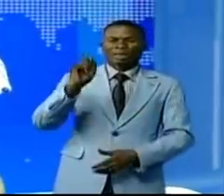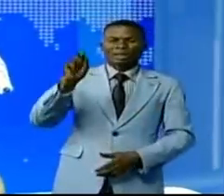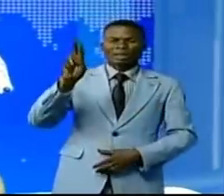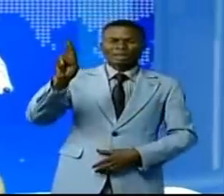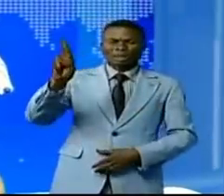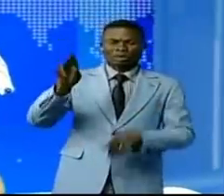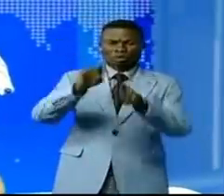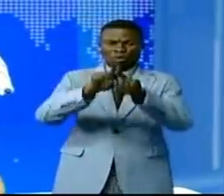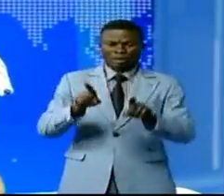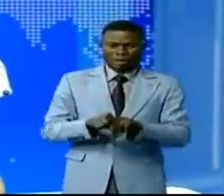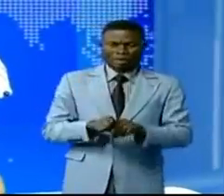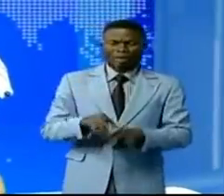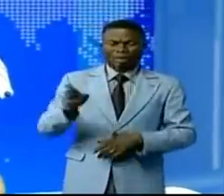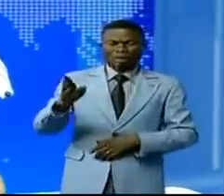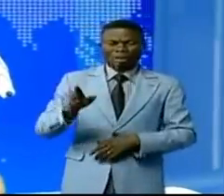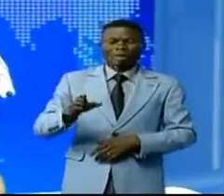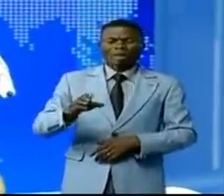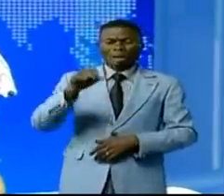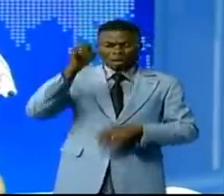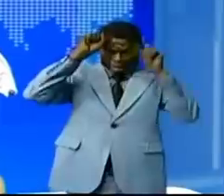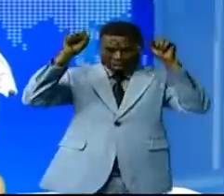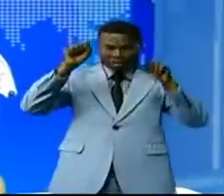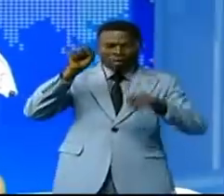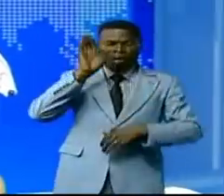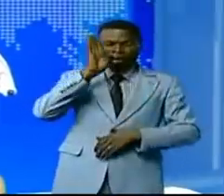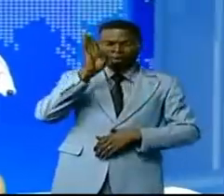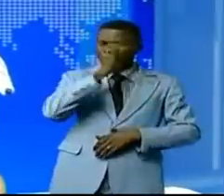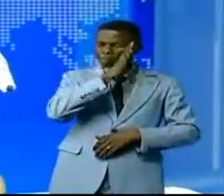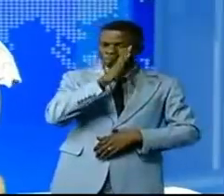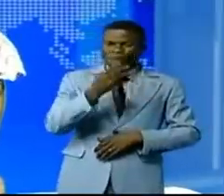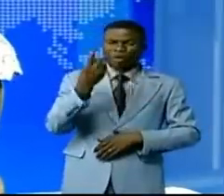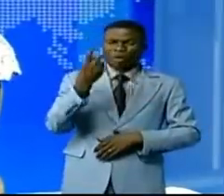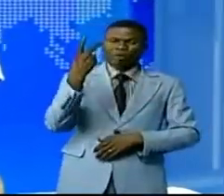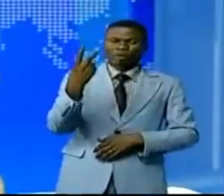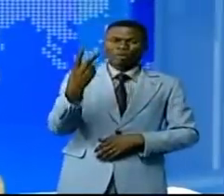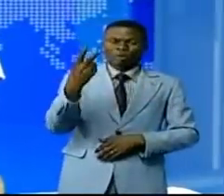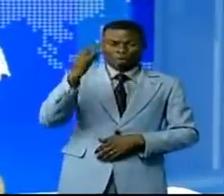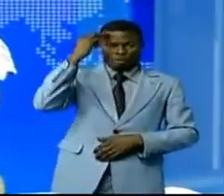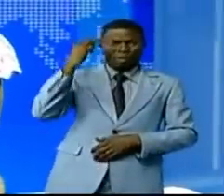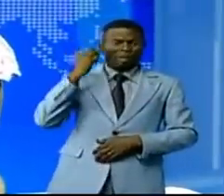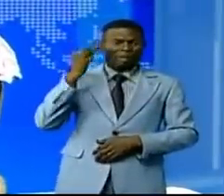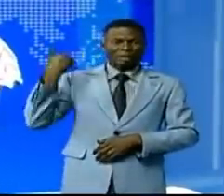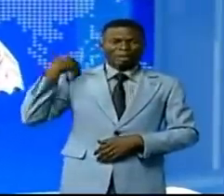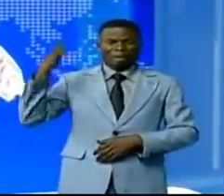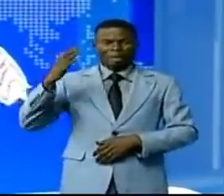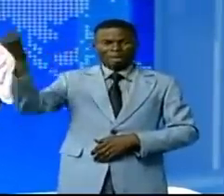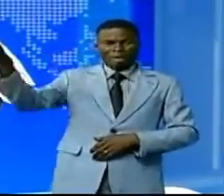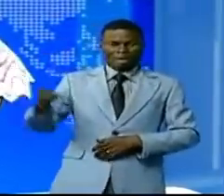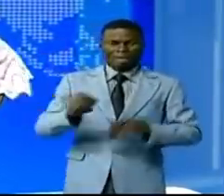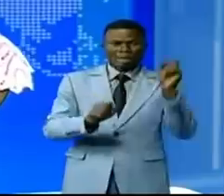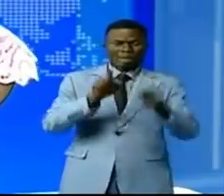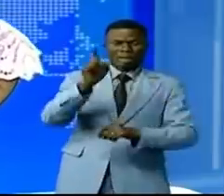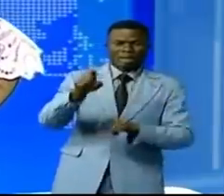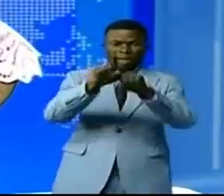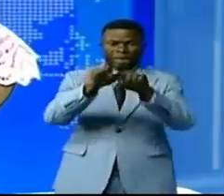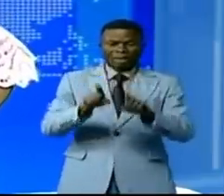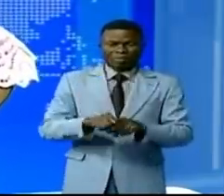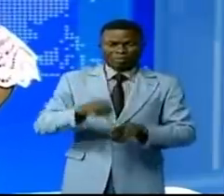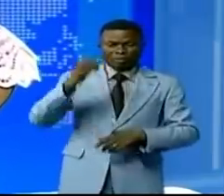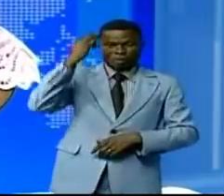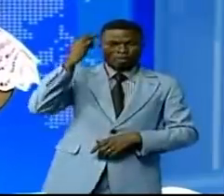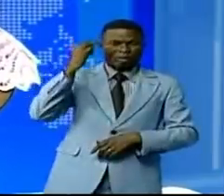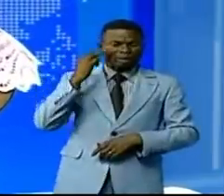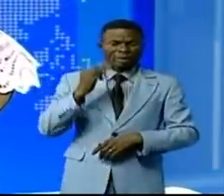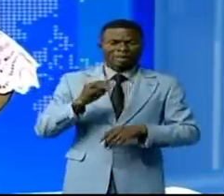plénière présidée par Modeste Baati, plénière qui a auditionné deux ministres d'État aux ITPR et celui des